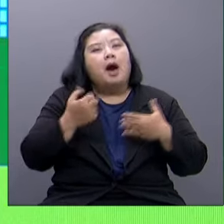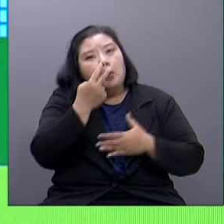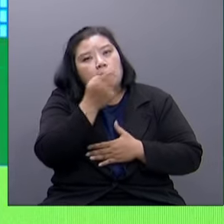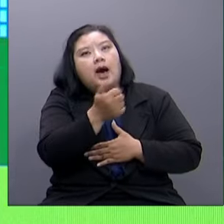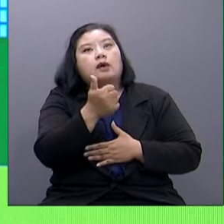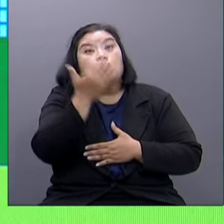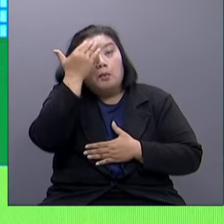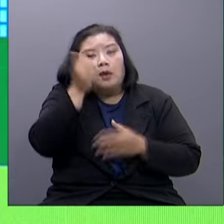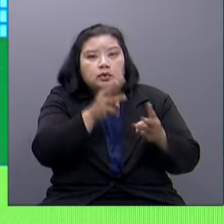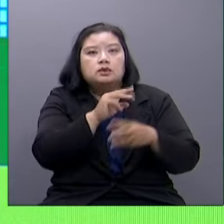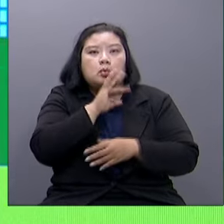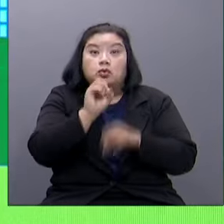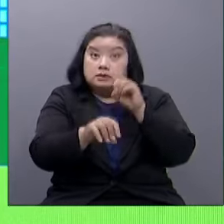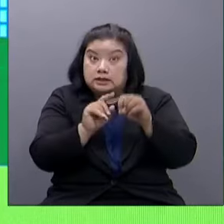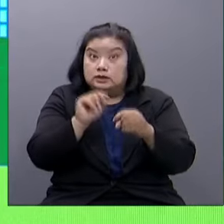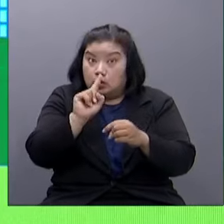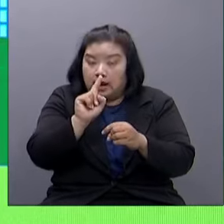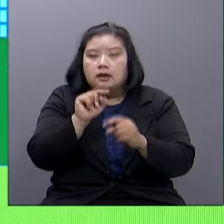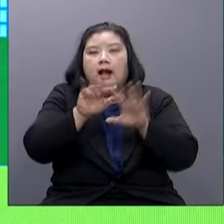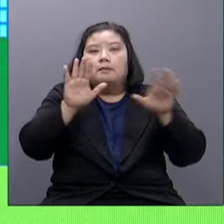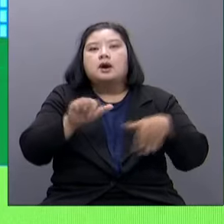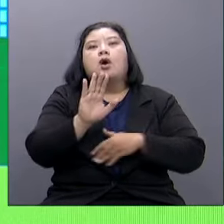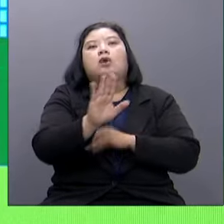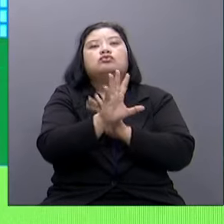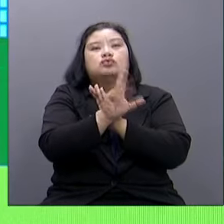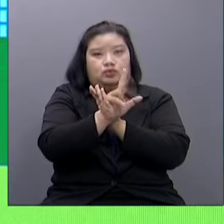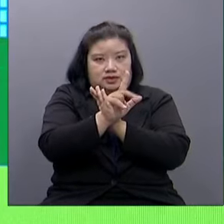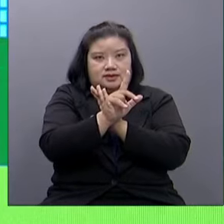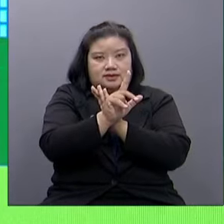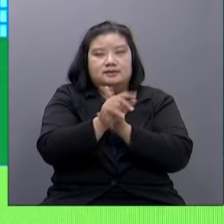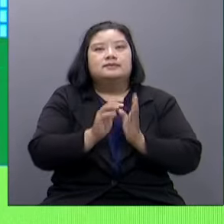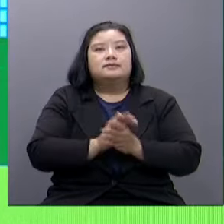ของการกำจัดขยะของเทศบาลเมืองแสนสุขอำเภอเมืองชลบุรีจังหวัดชลบุรีค่ะ